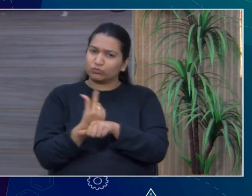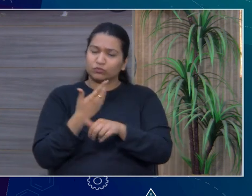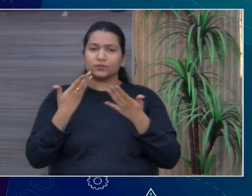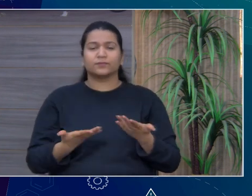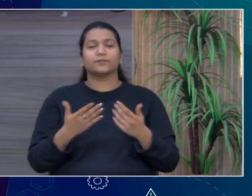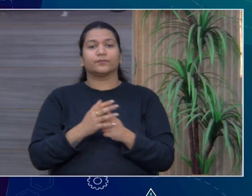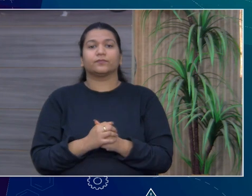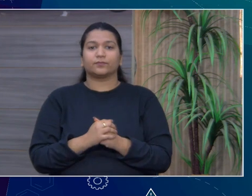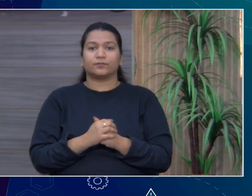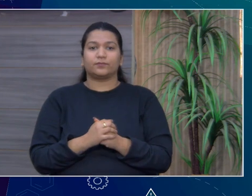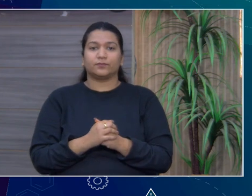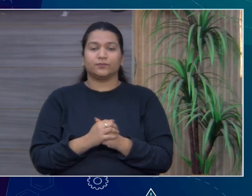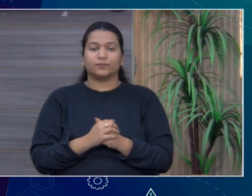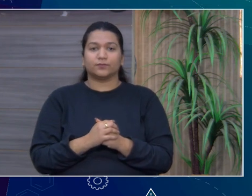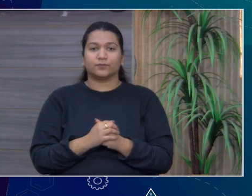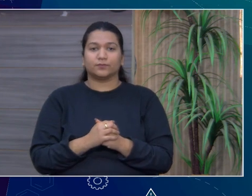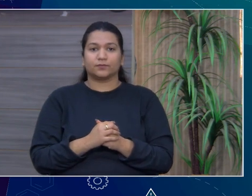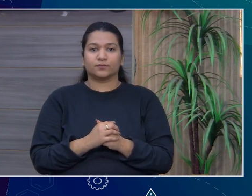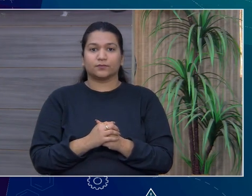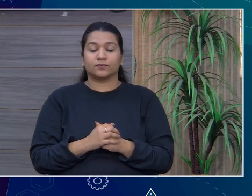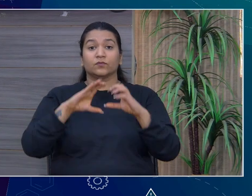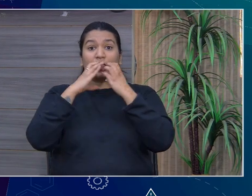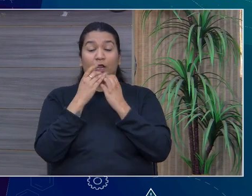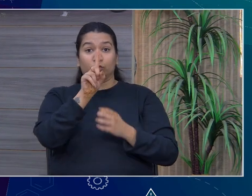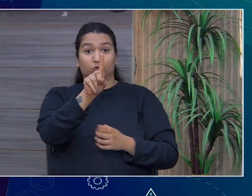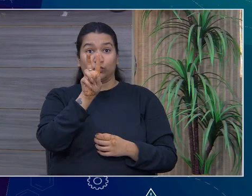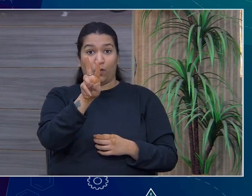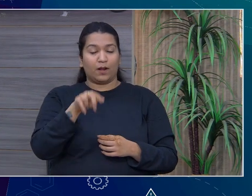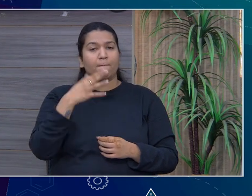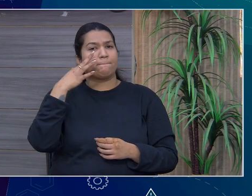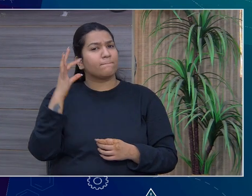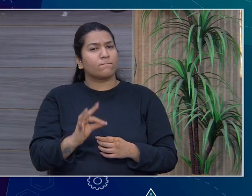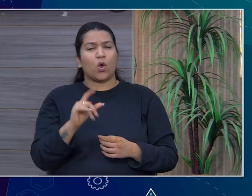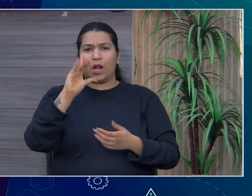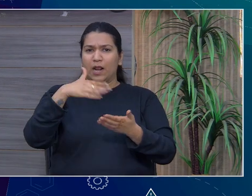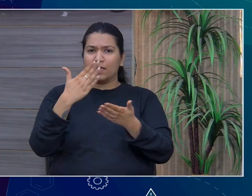से, आप तक वो सारी चीज़ें पहुँचाएँ। क्लास 12 के लिए बहुत ही महत्वपूर्ण ये सेशन।